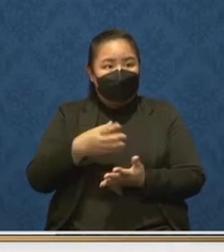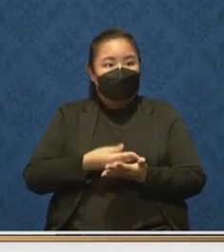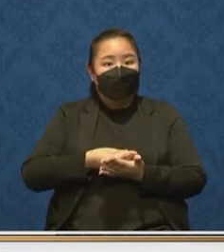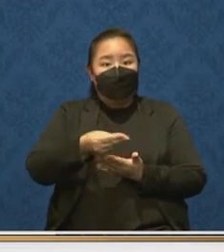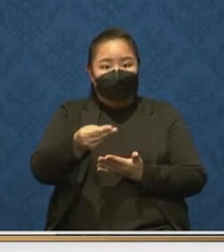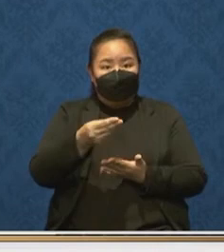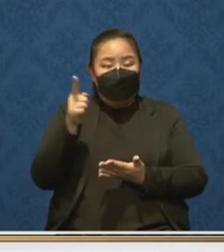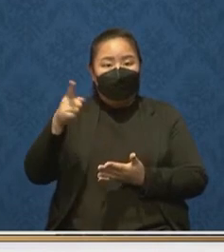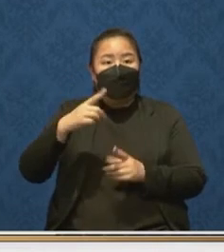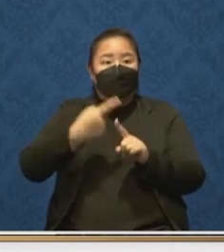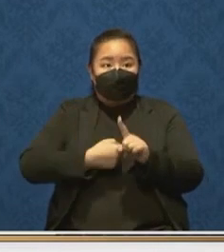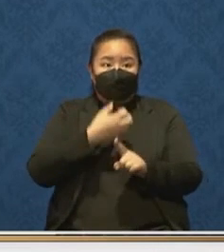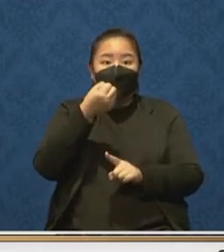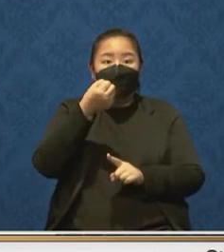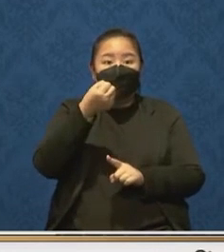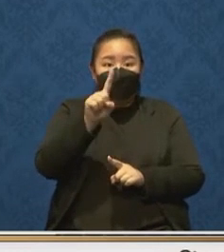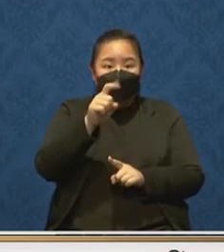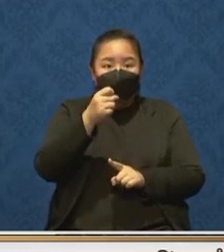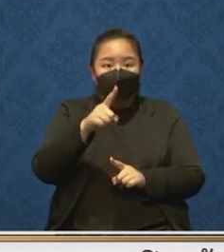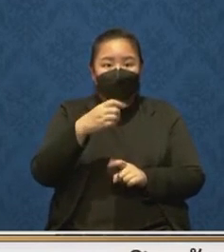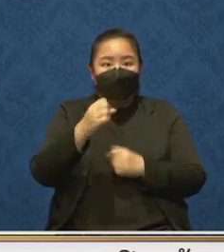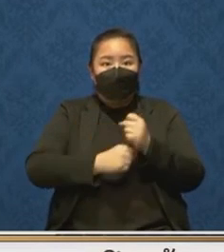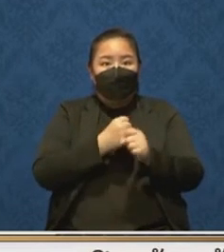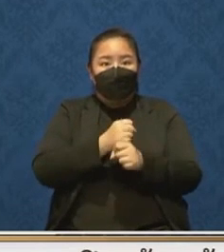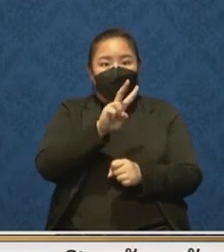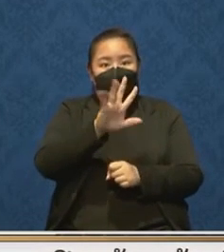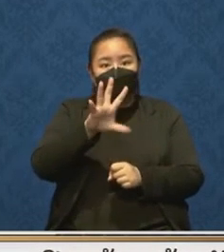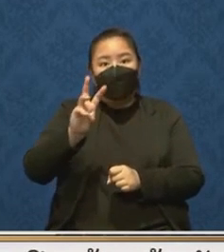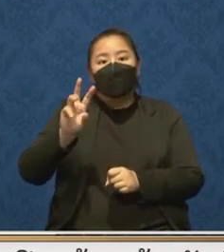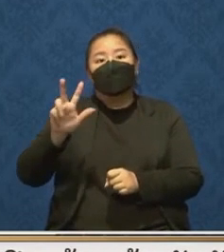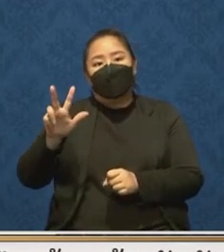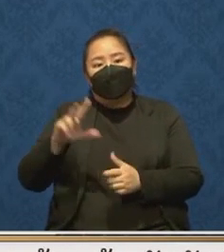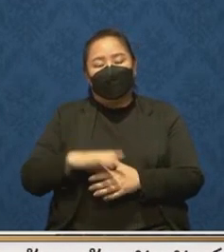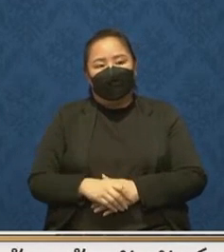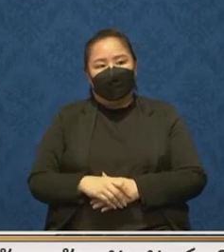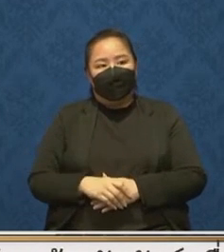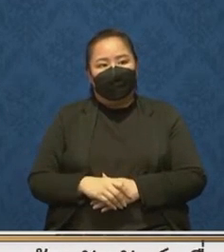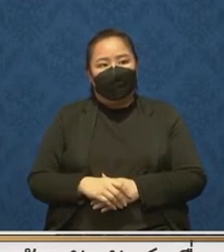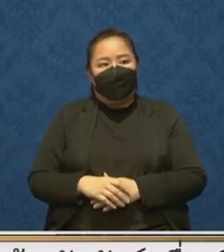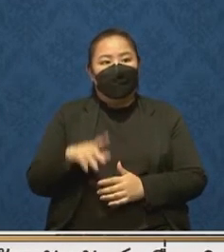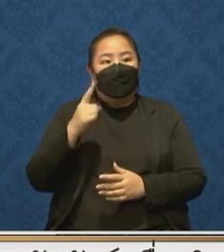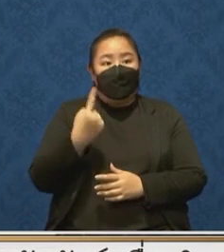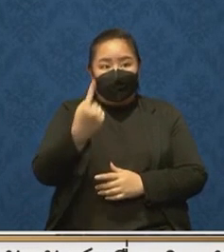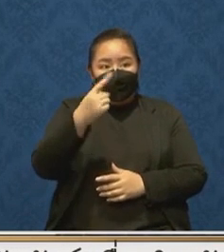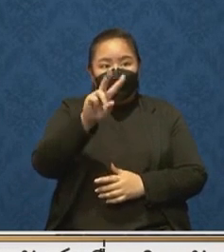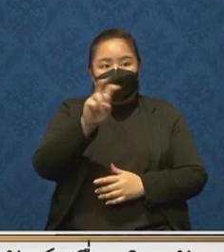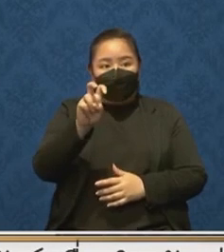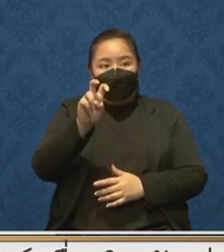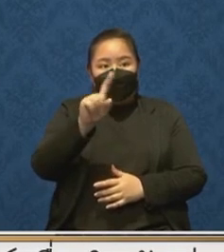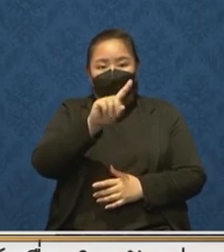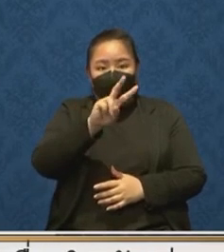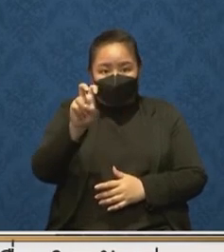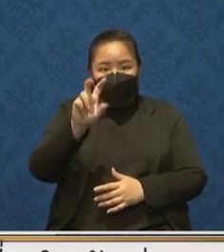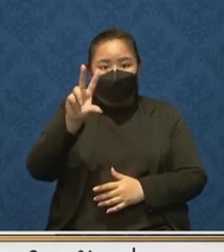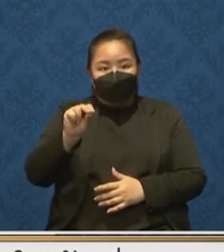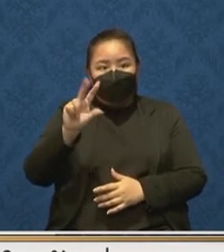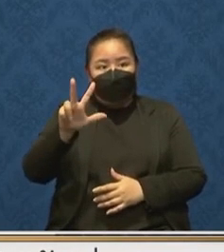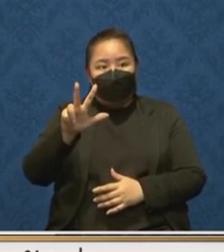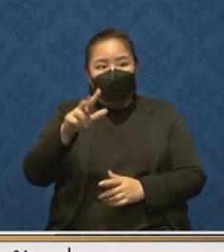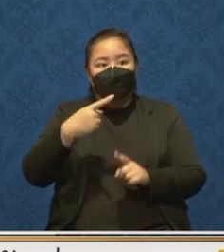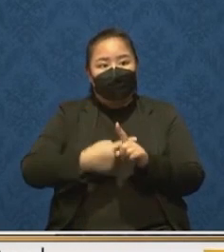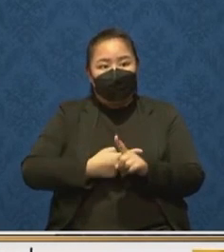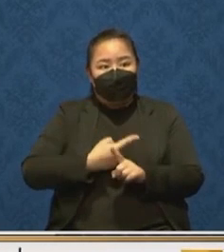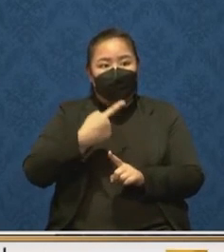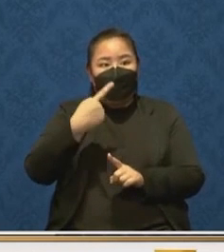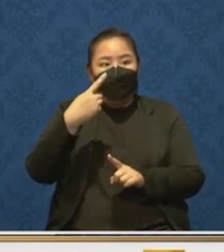สินการช่งเดินพฤศจีกายน 6-3เราซื้อโดสละ 233 บาทเดนมีนาคม 64